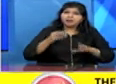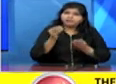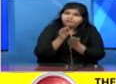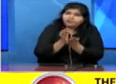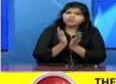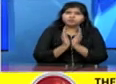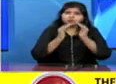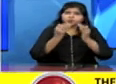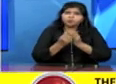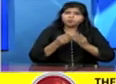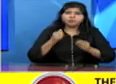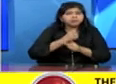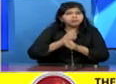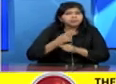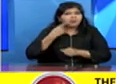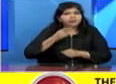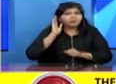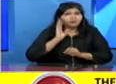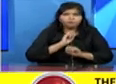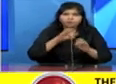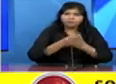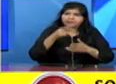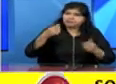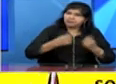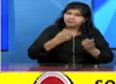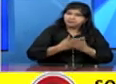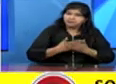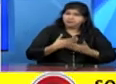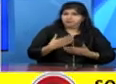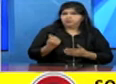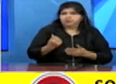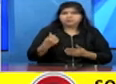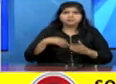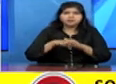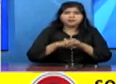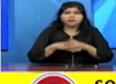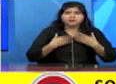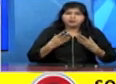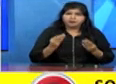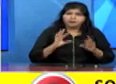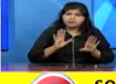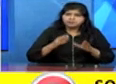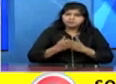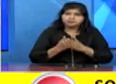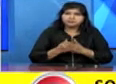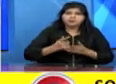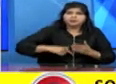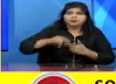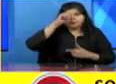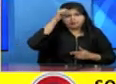सरकार ने की है, ताकि आप इस लड़ाई में और अधिक आत्मविश्वास के साथ देश का नेतृत्व कर